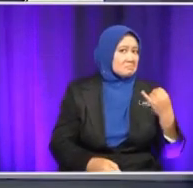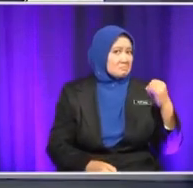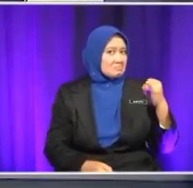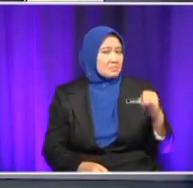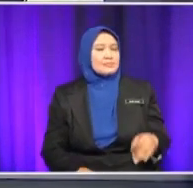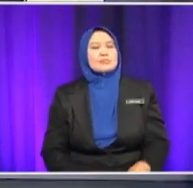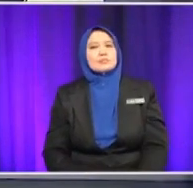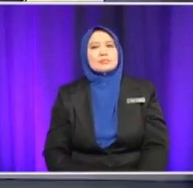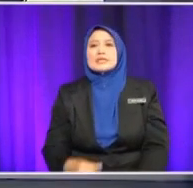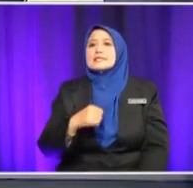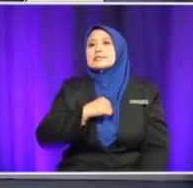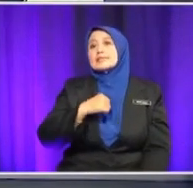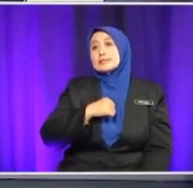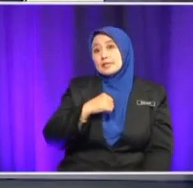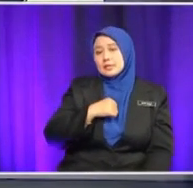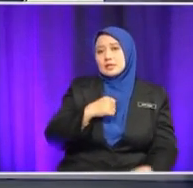tanya kawan kau